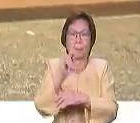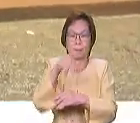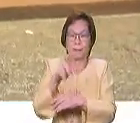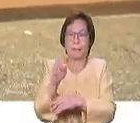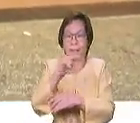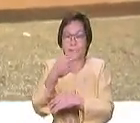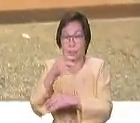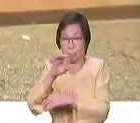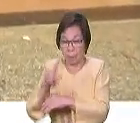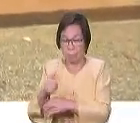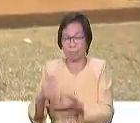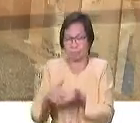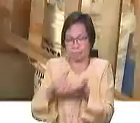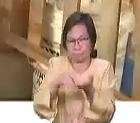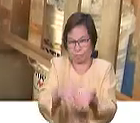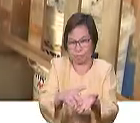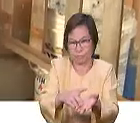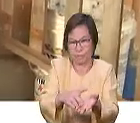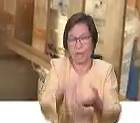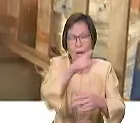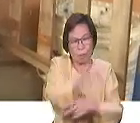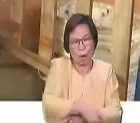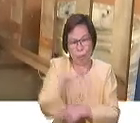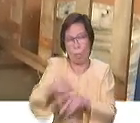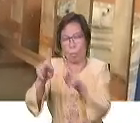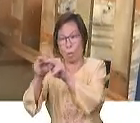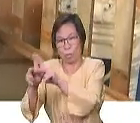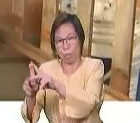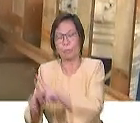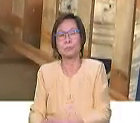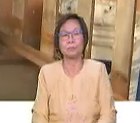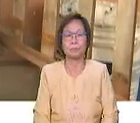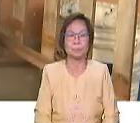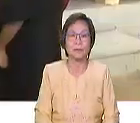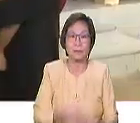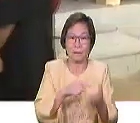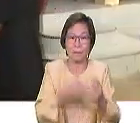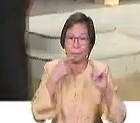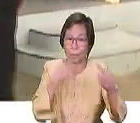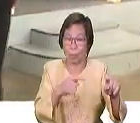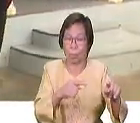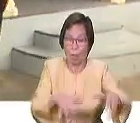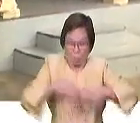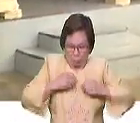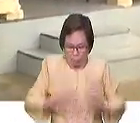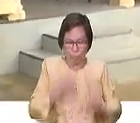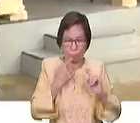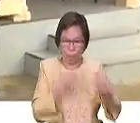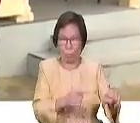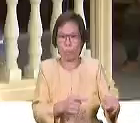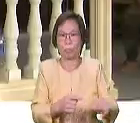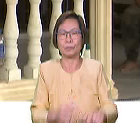Pengguna terdahulu menyampaikan sumbangan kepada penduduk kampung Jongok Store. Dan ini reaksi penerima